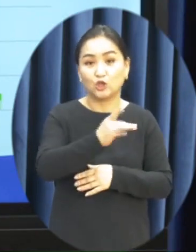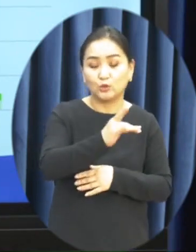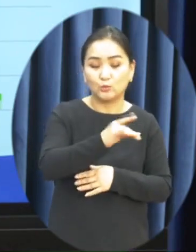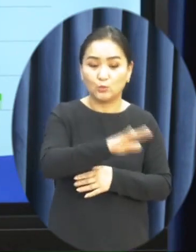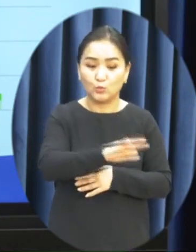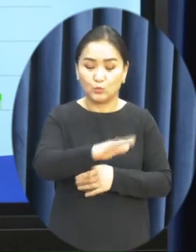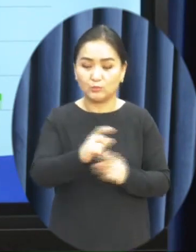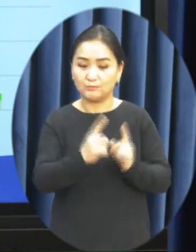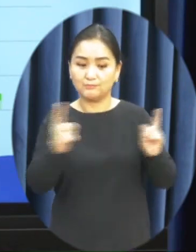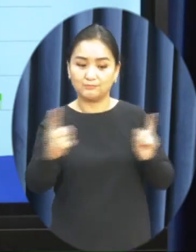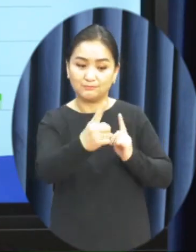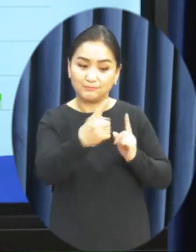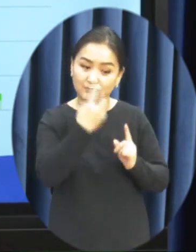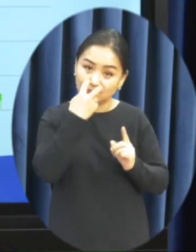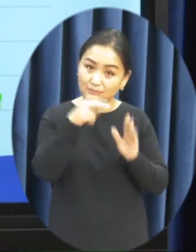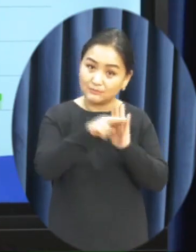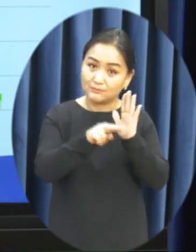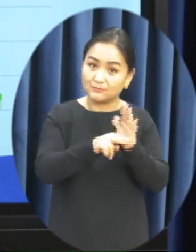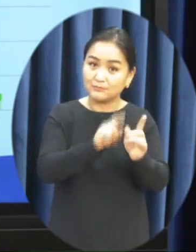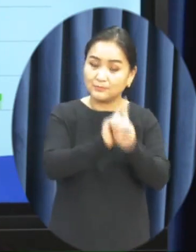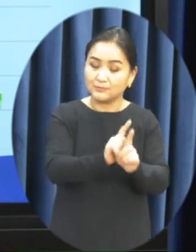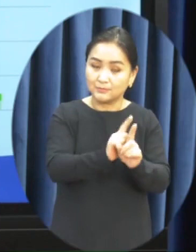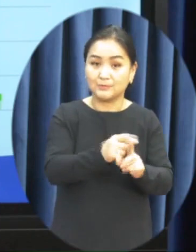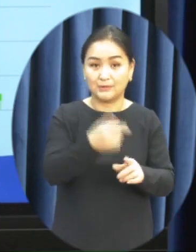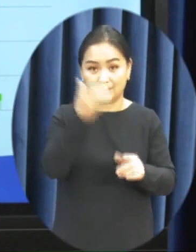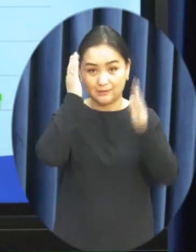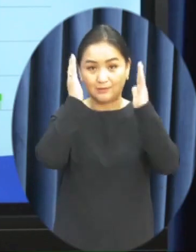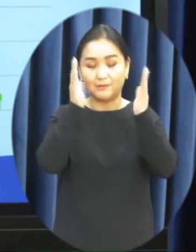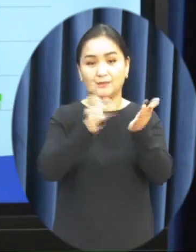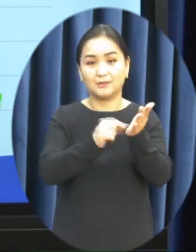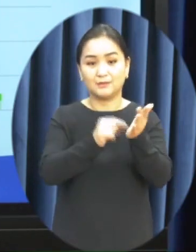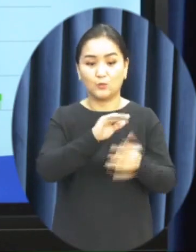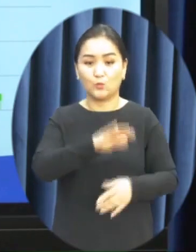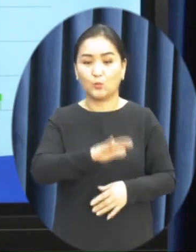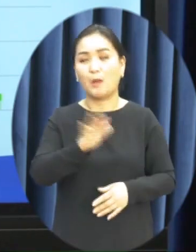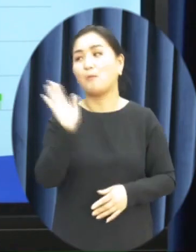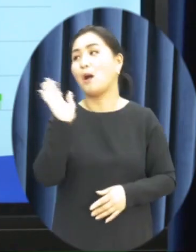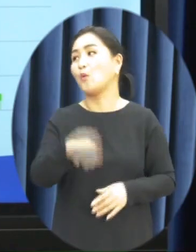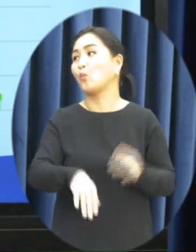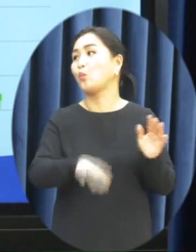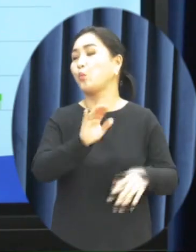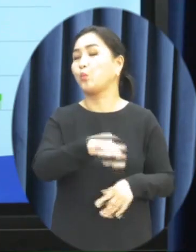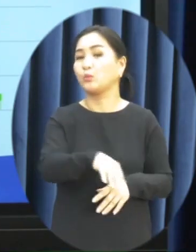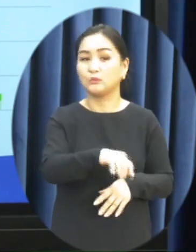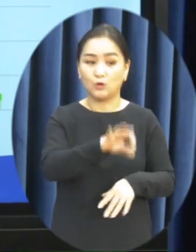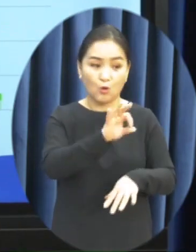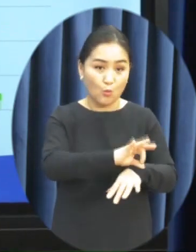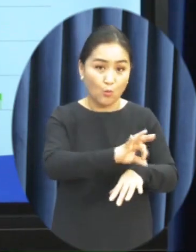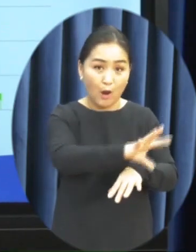ཁས རེད